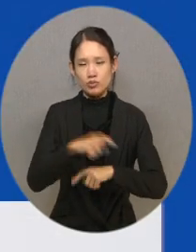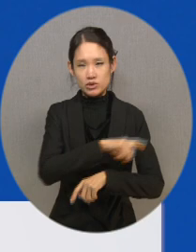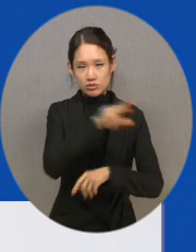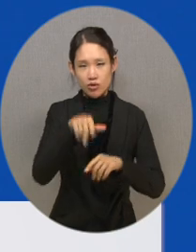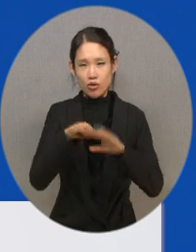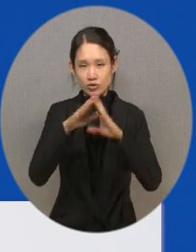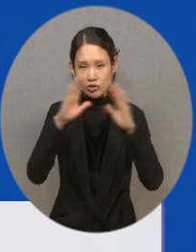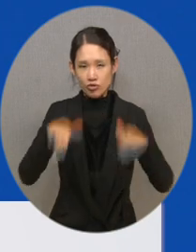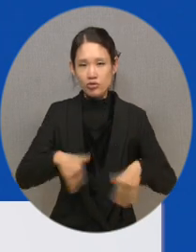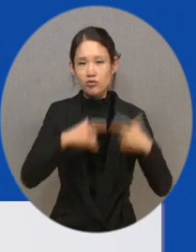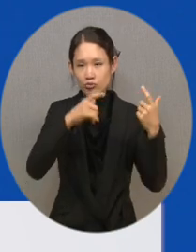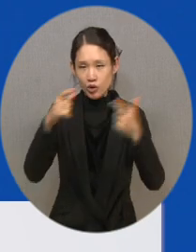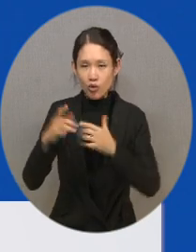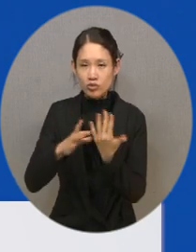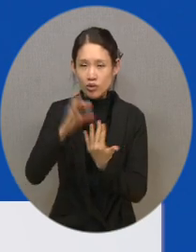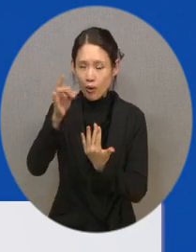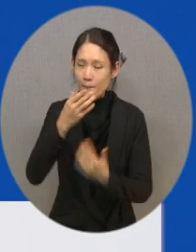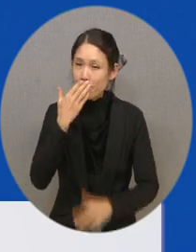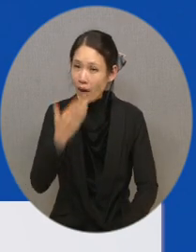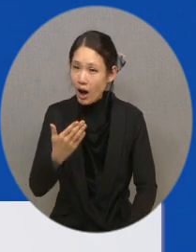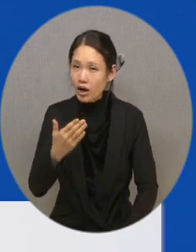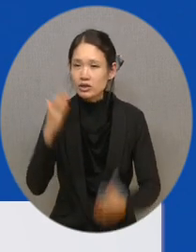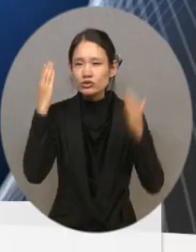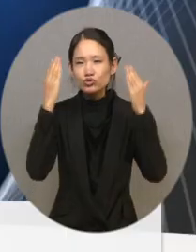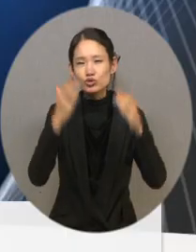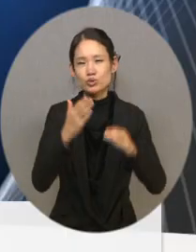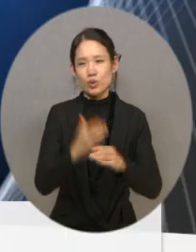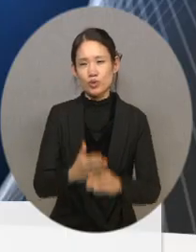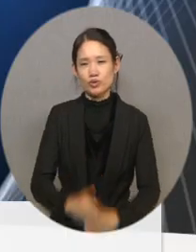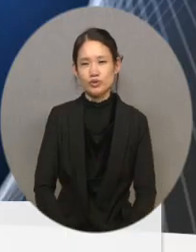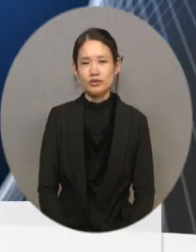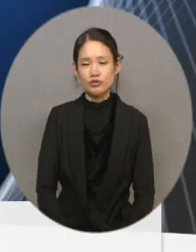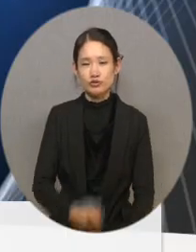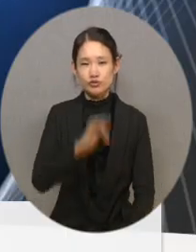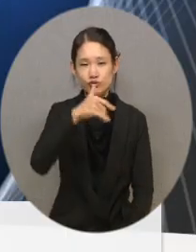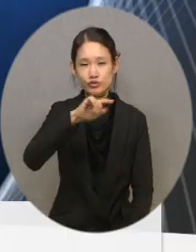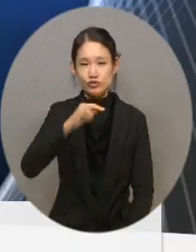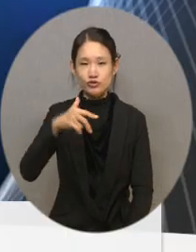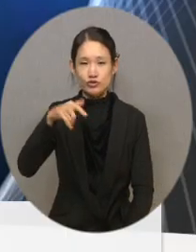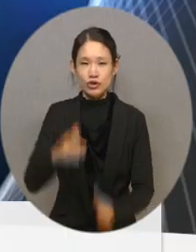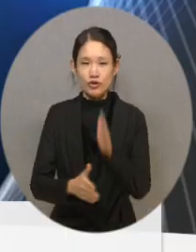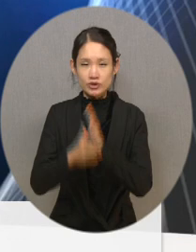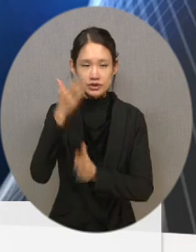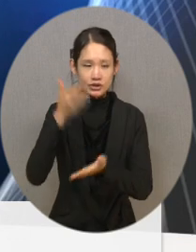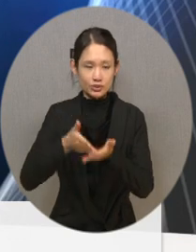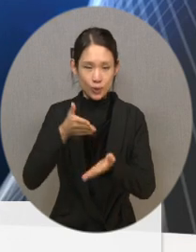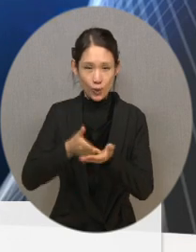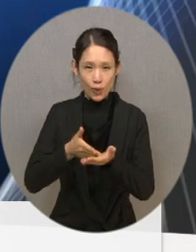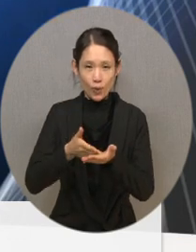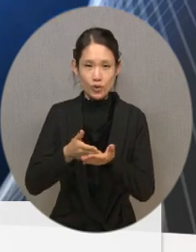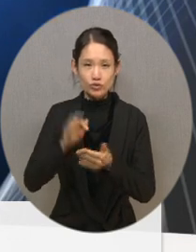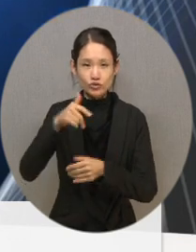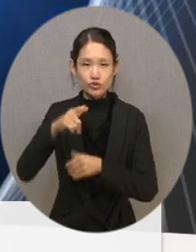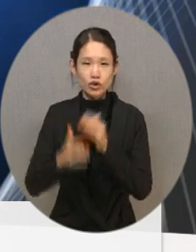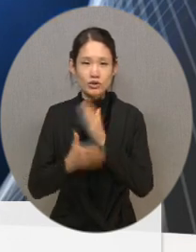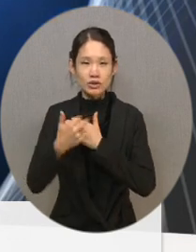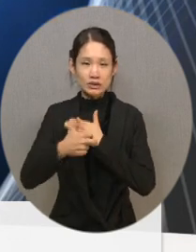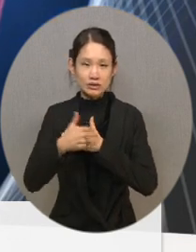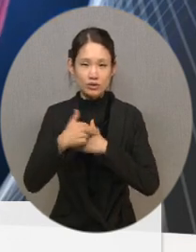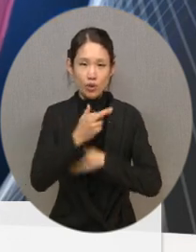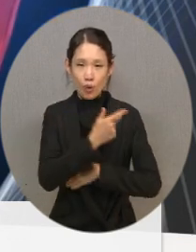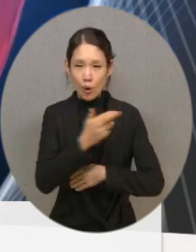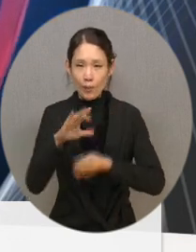전남도가 선정될 수 있을지 주목됩니다. 순천시 소식입니다. 순천시가 의료 공백을 해소하는